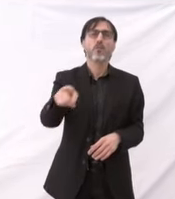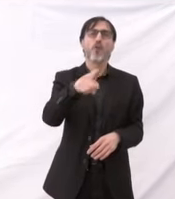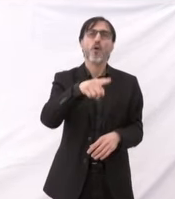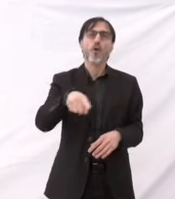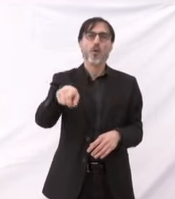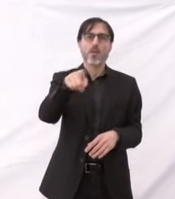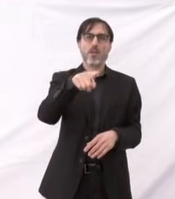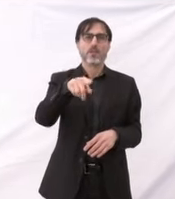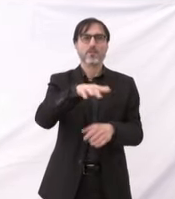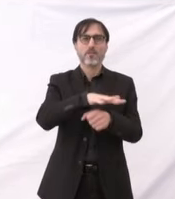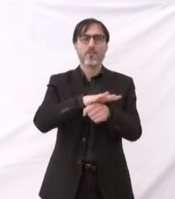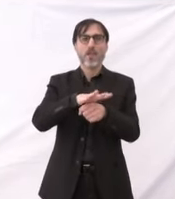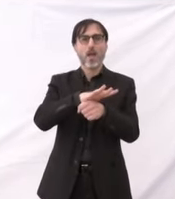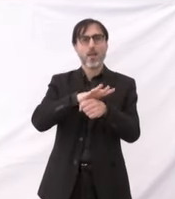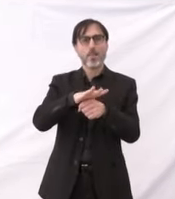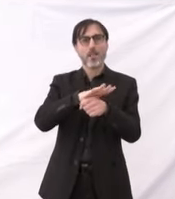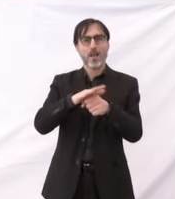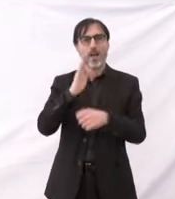familiari,